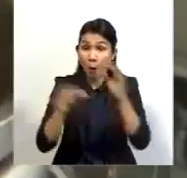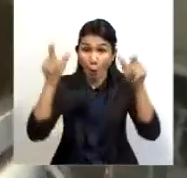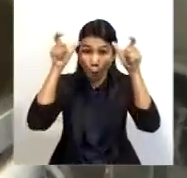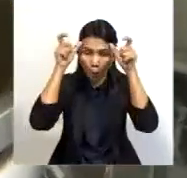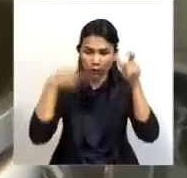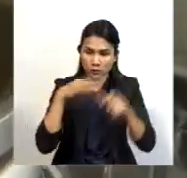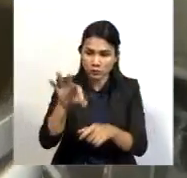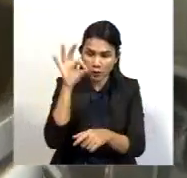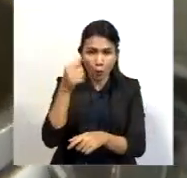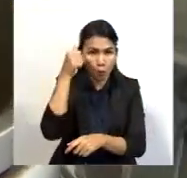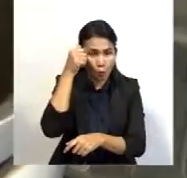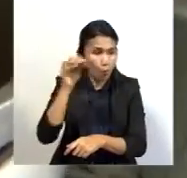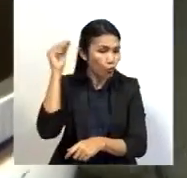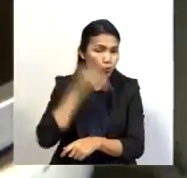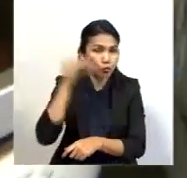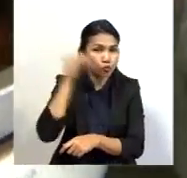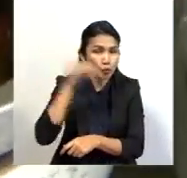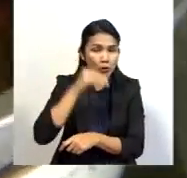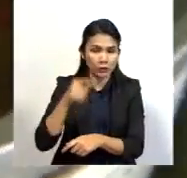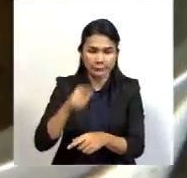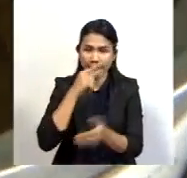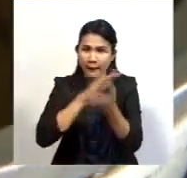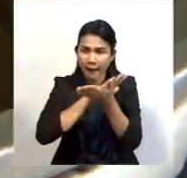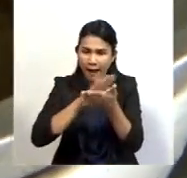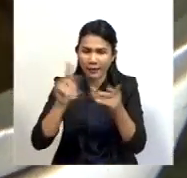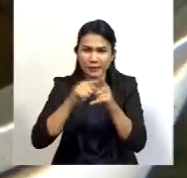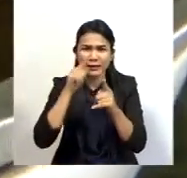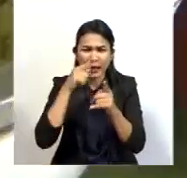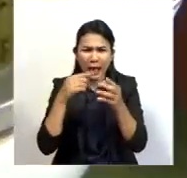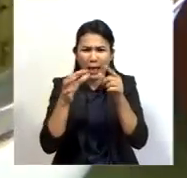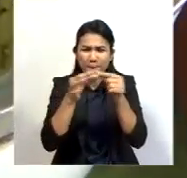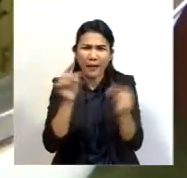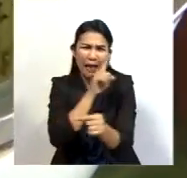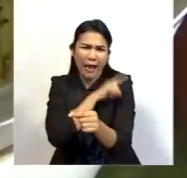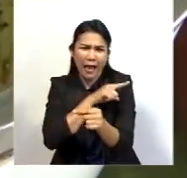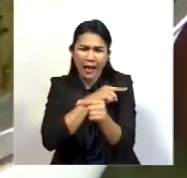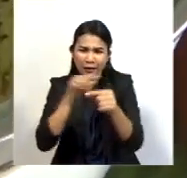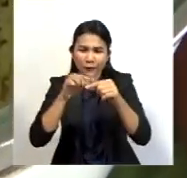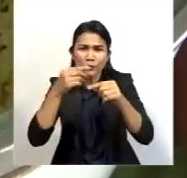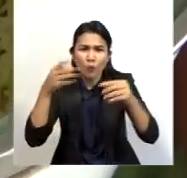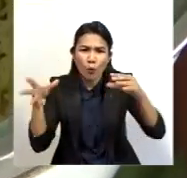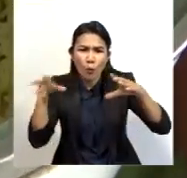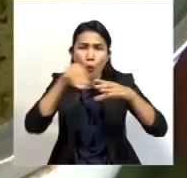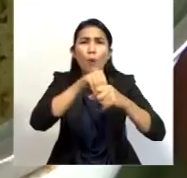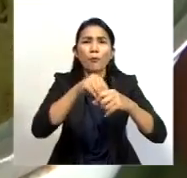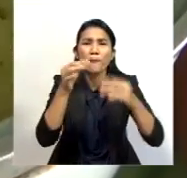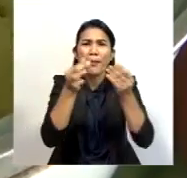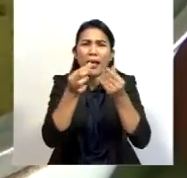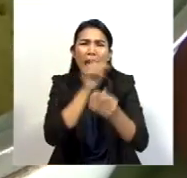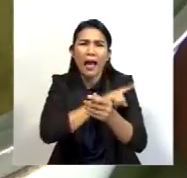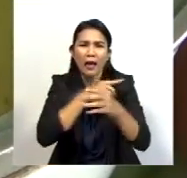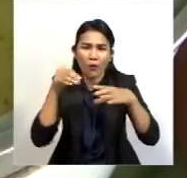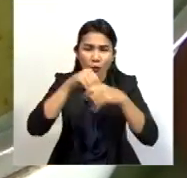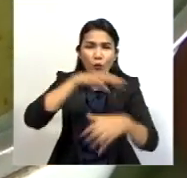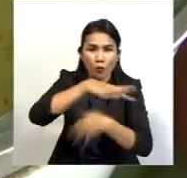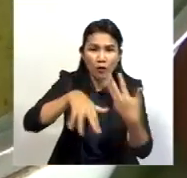ดสะอาดและบรรจงเลือกเนื้อส่วนที่มีไขมันแทรกเพื่ออรรถรสในการรับประทานและในส่วน